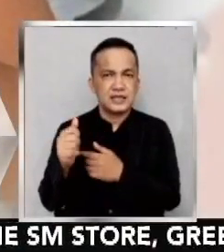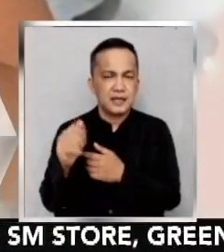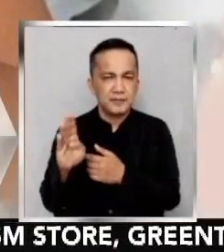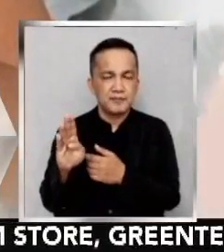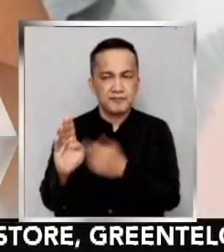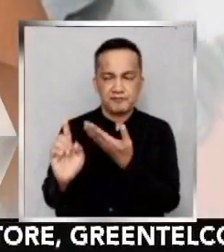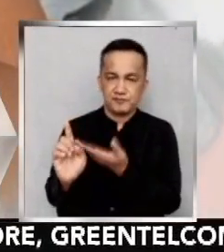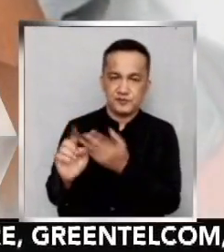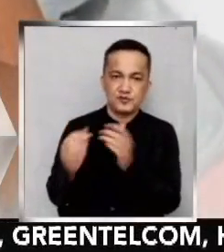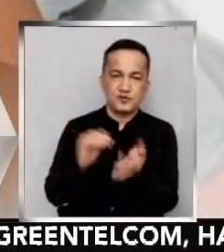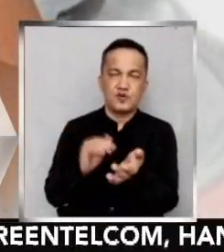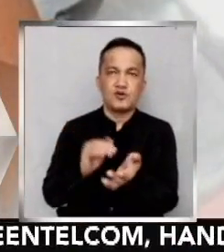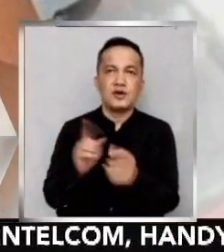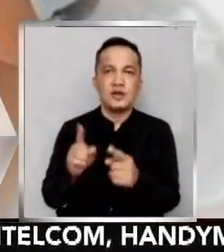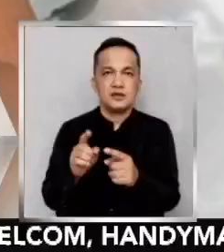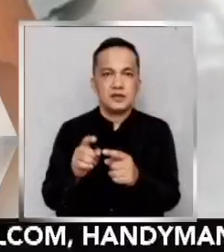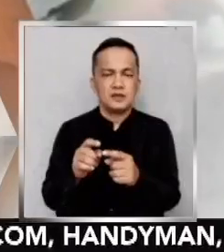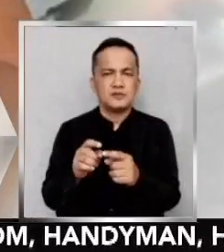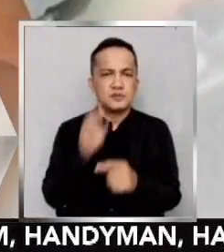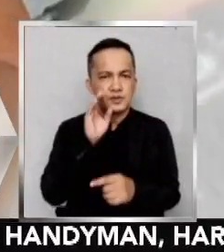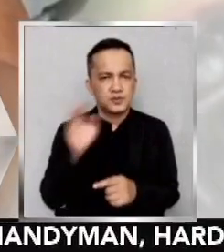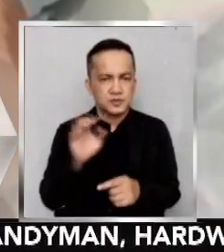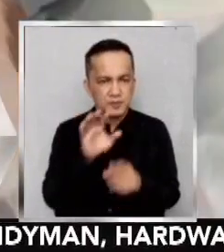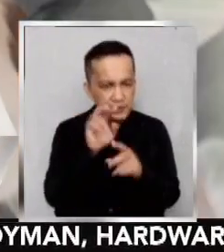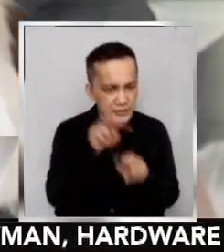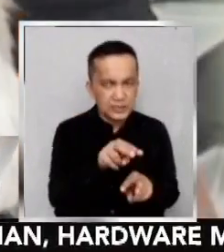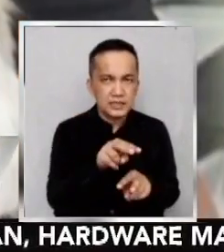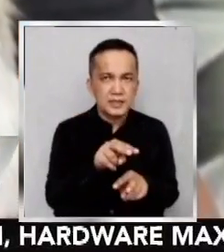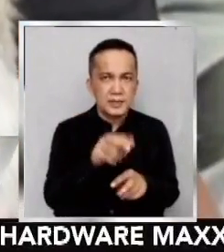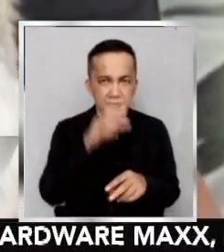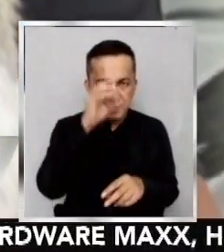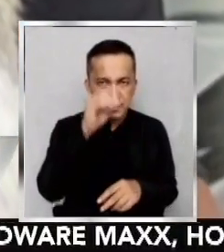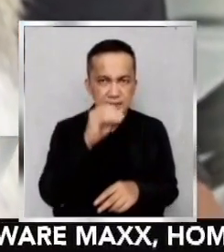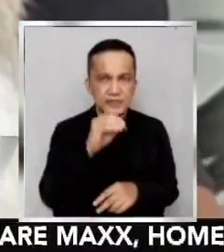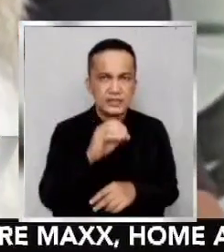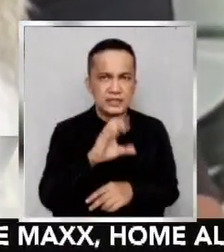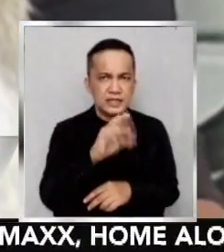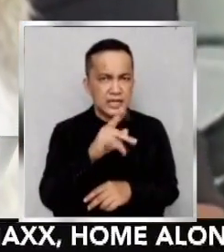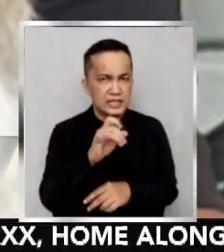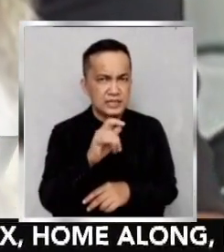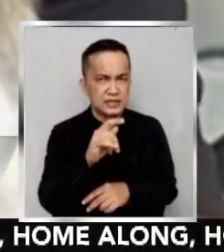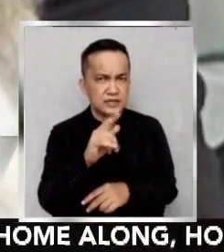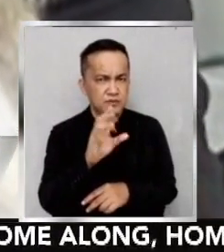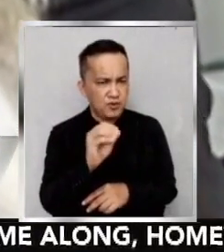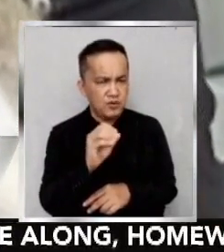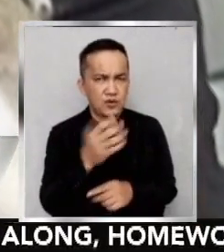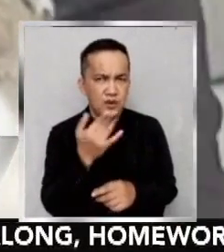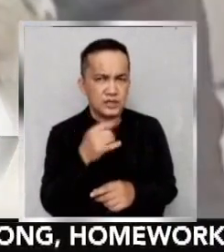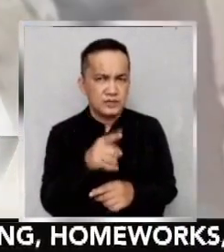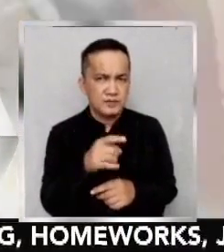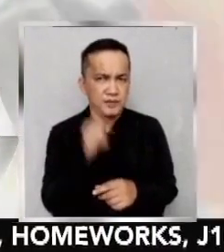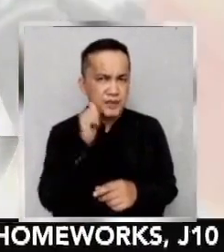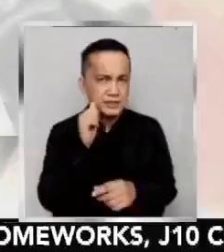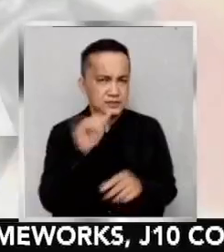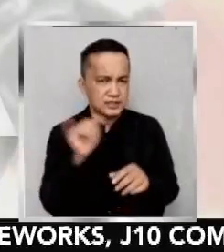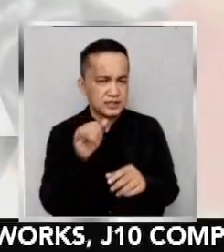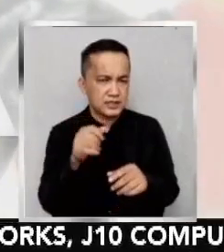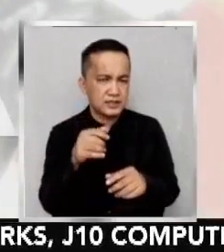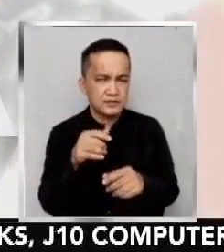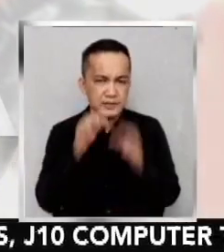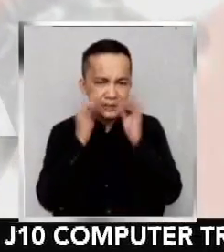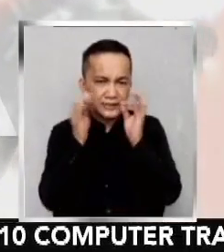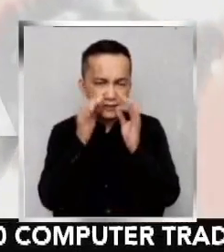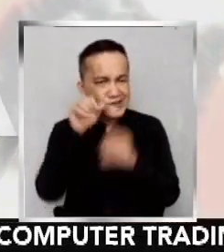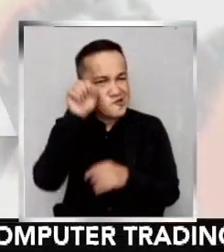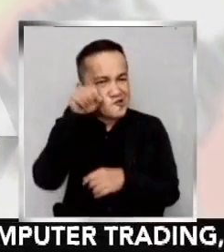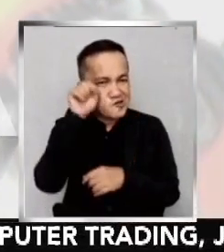namang rare na makakita ng male calico dahil madalas daw ay babae ang mga ganitong pusa. Nakita niya ito sa kanilang programa